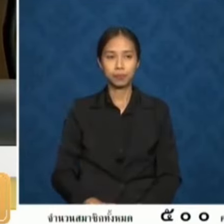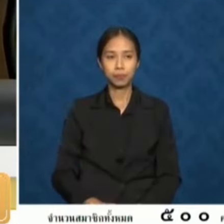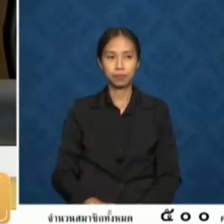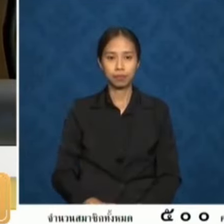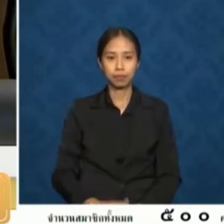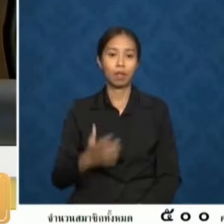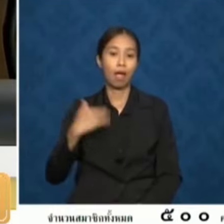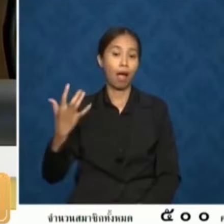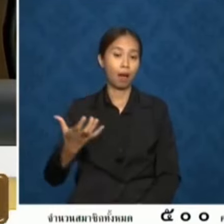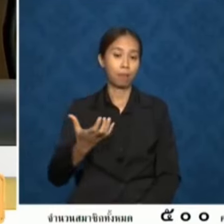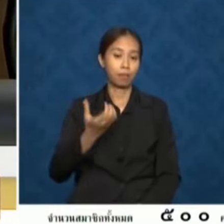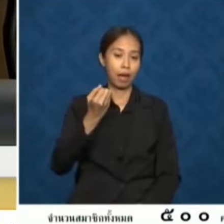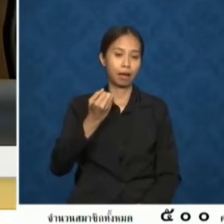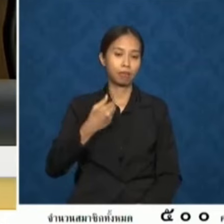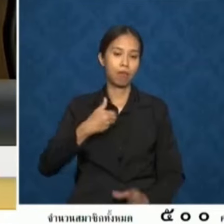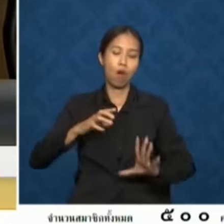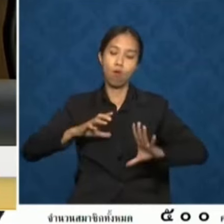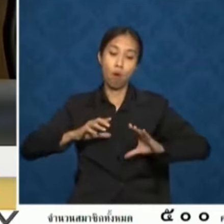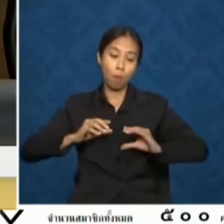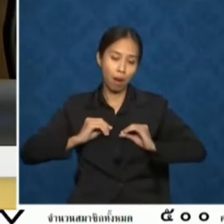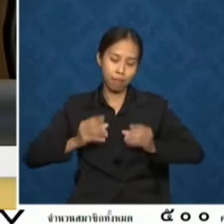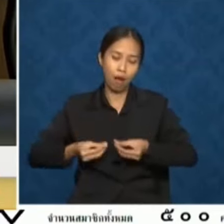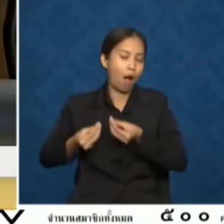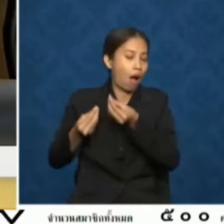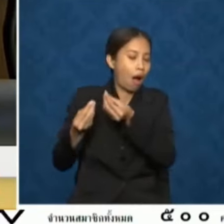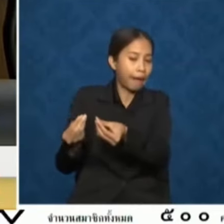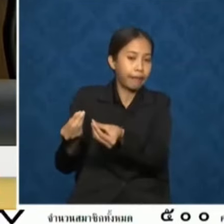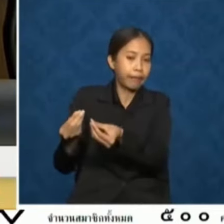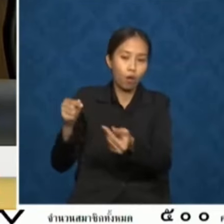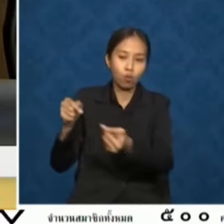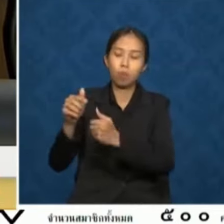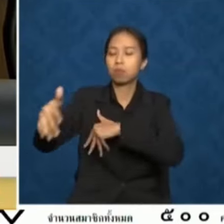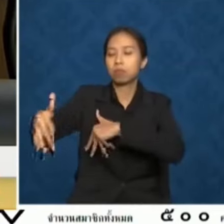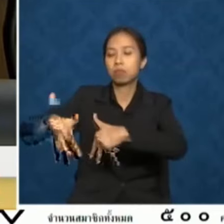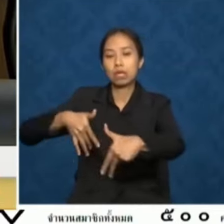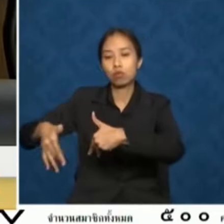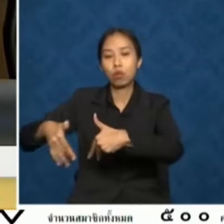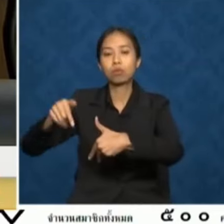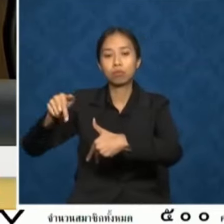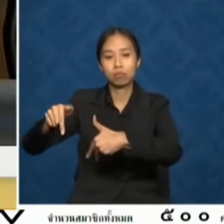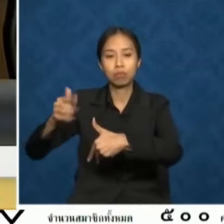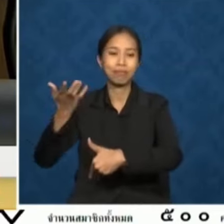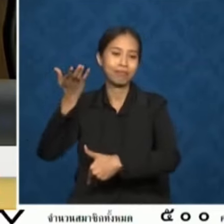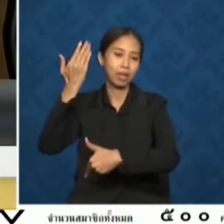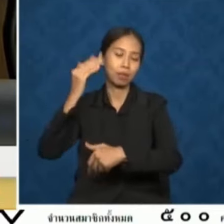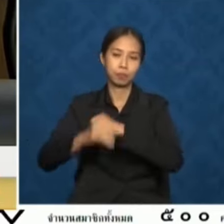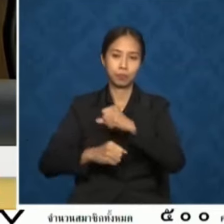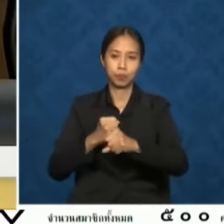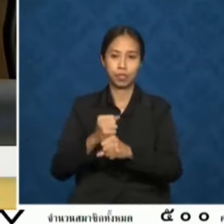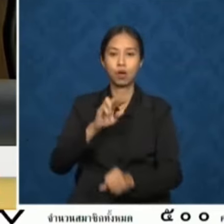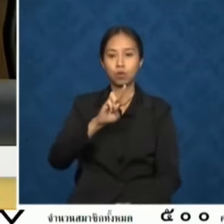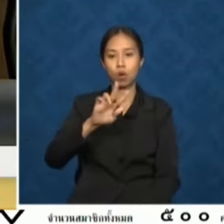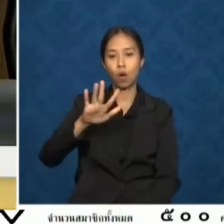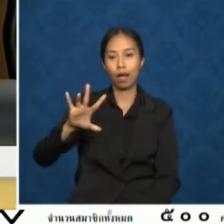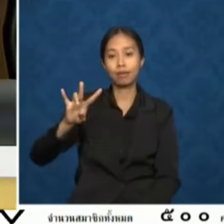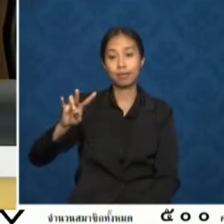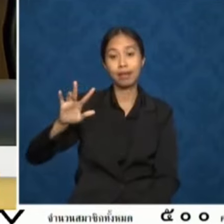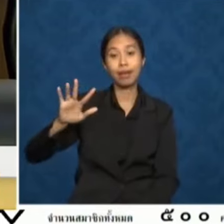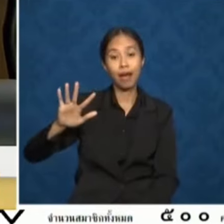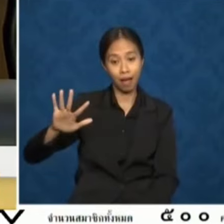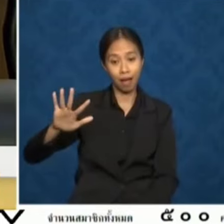อำนาจในระบอบประชาธิปไตยเนี่ยมาให้กับปวงชนชาวไทยเมื่อปีพ.ศ.2475